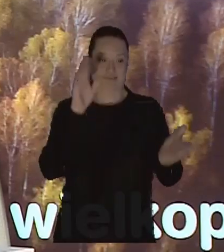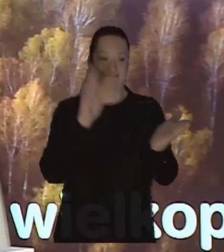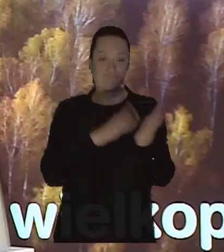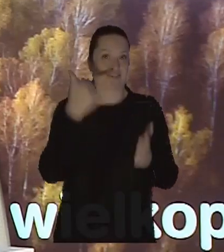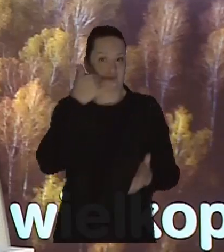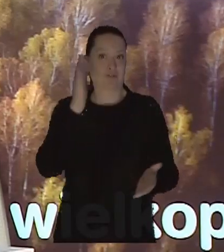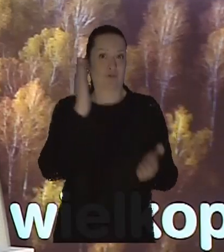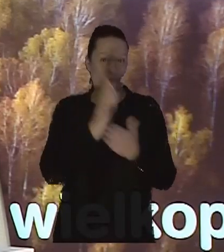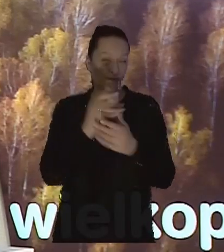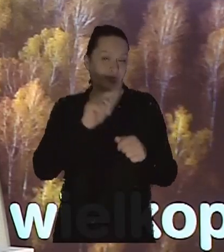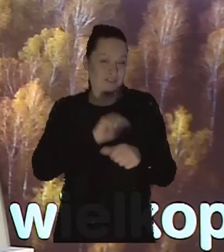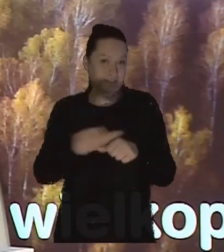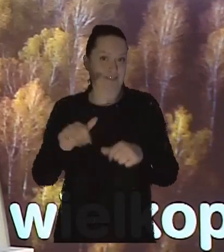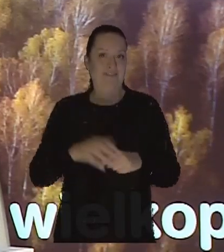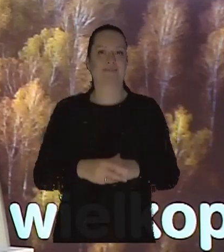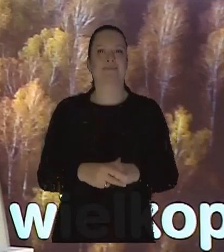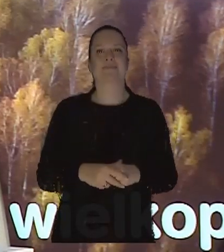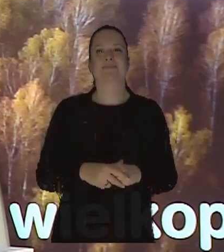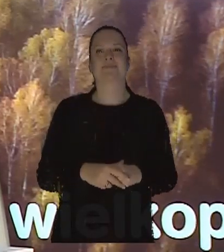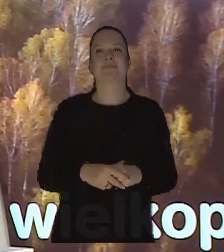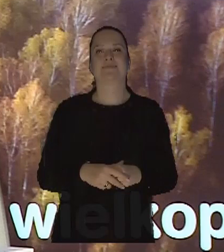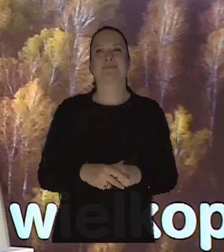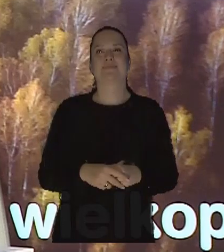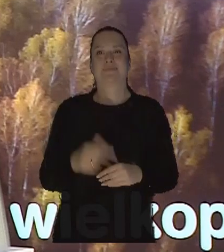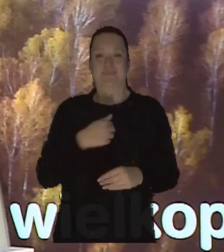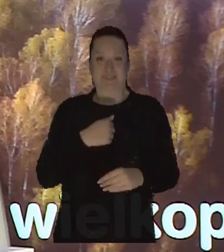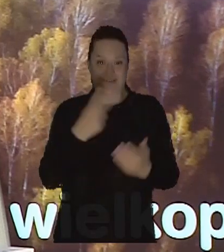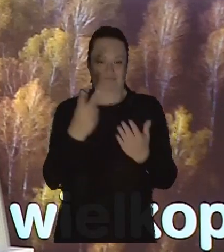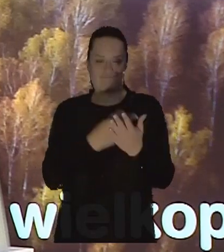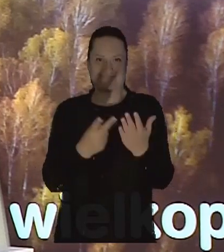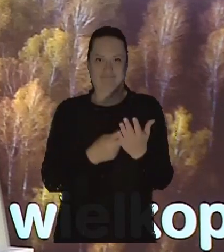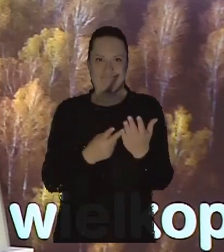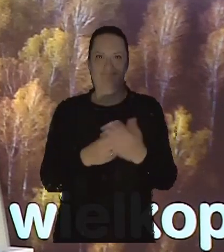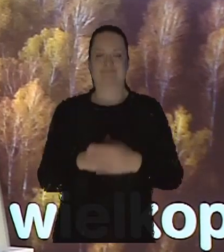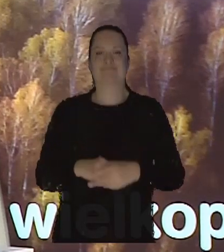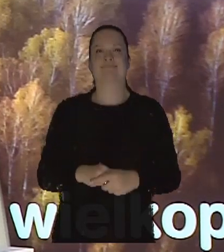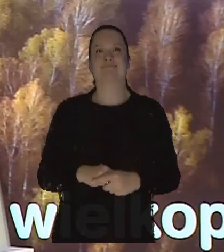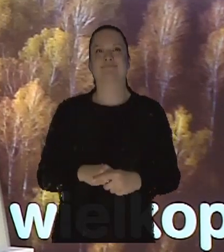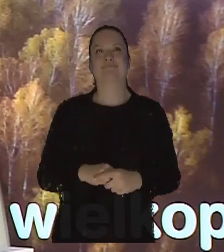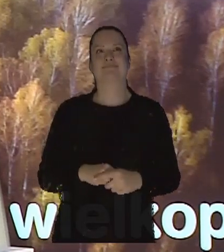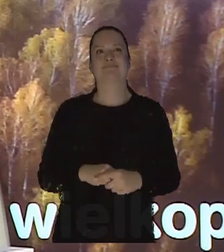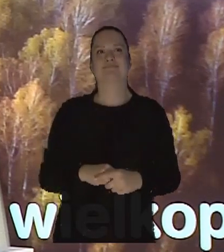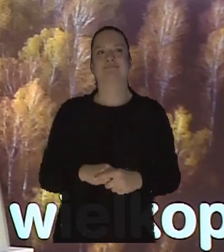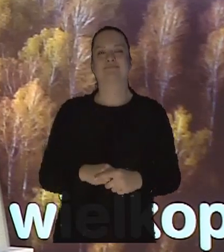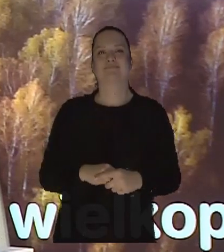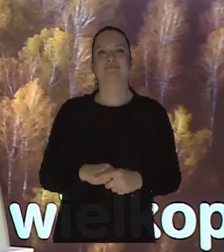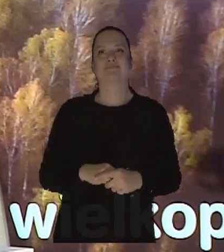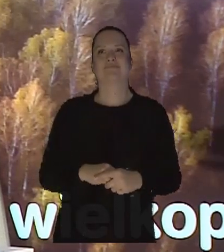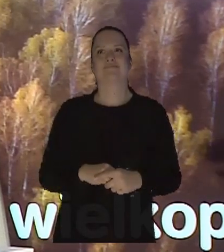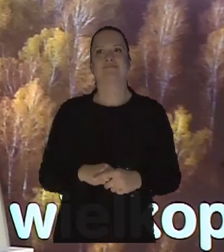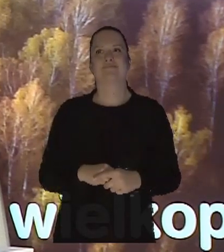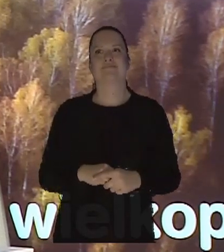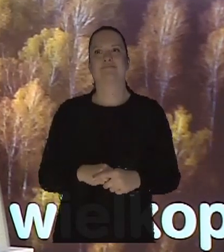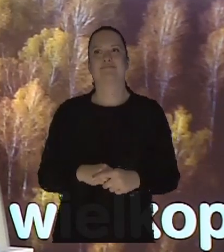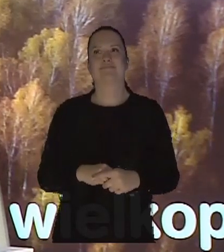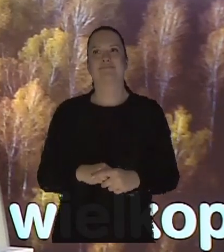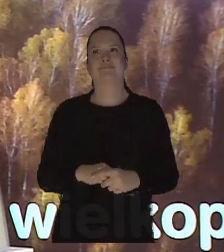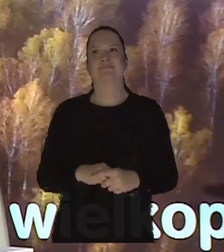na ekranach, a my czytamy je. Turystki angielskie,